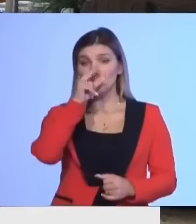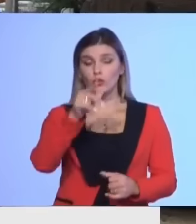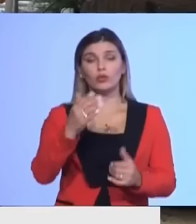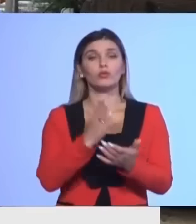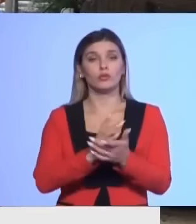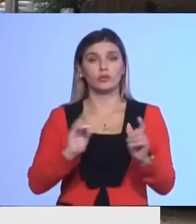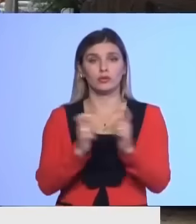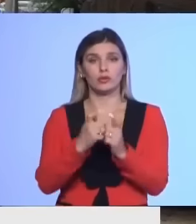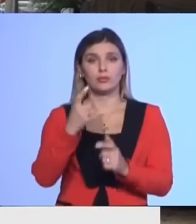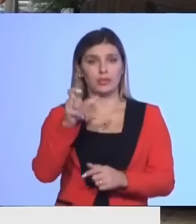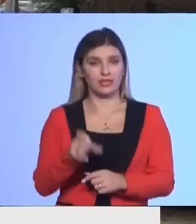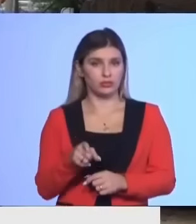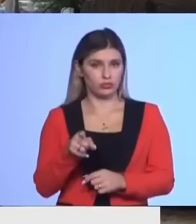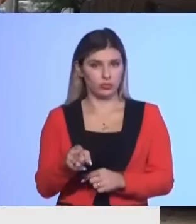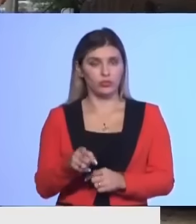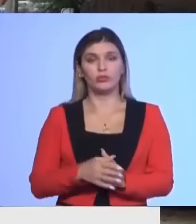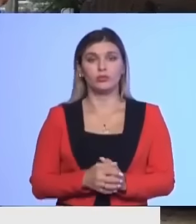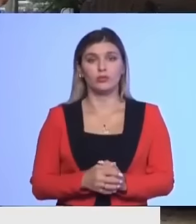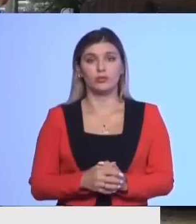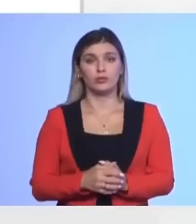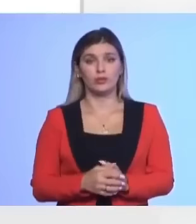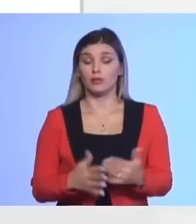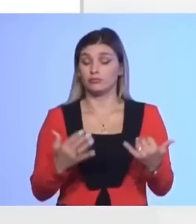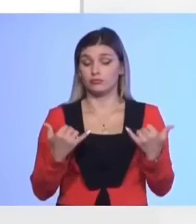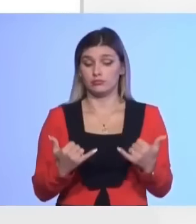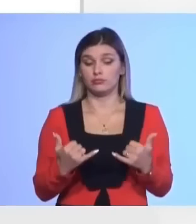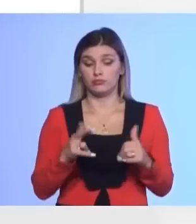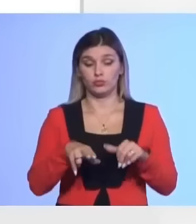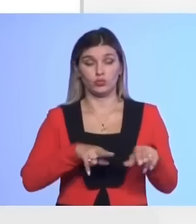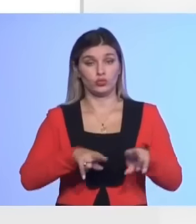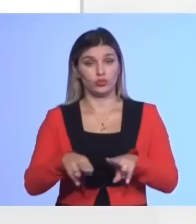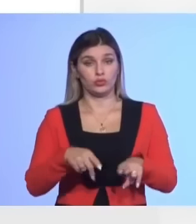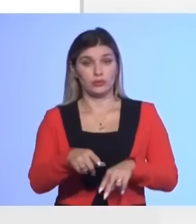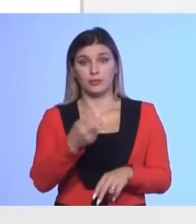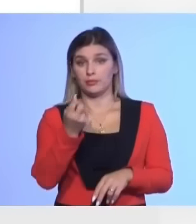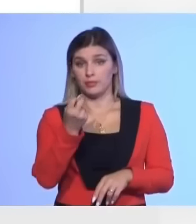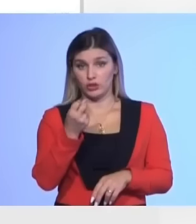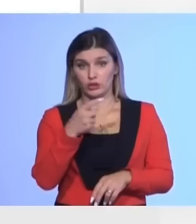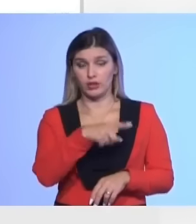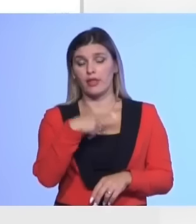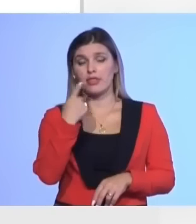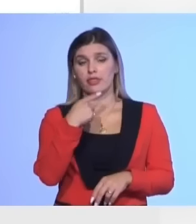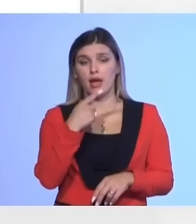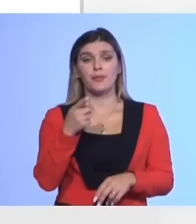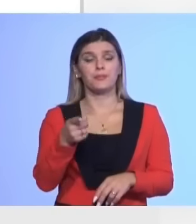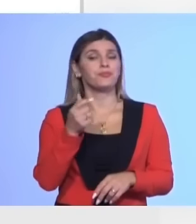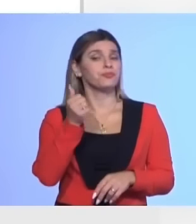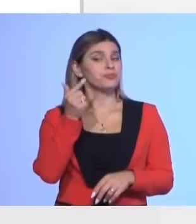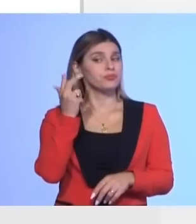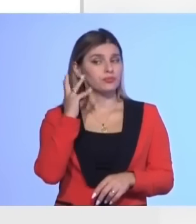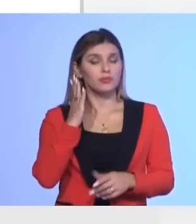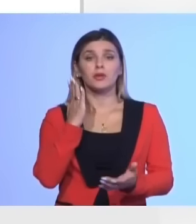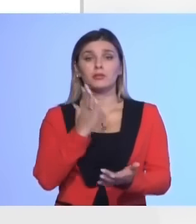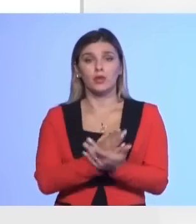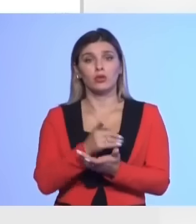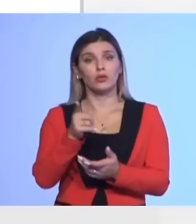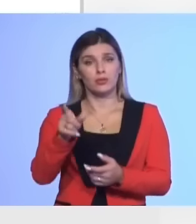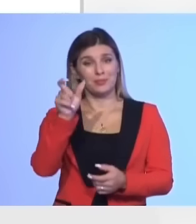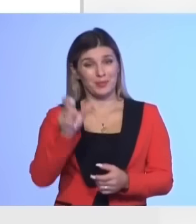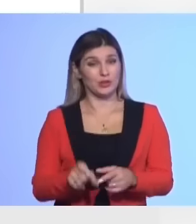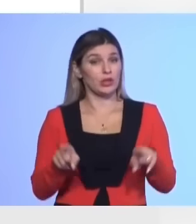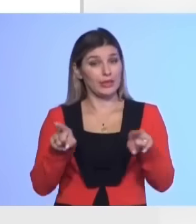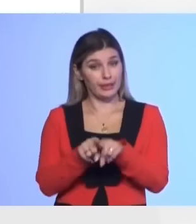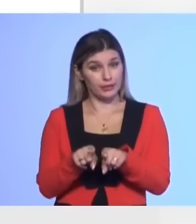arrestuar një person të dyshuar. Ndërkaq nga Prokuroria Themelore në Prishtinë kanë thënë se ditë më parë e kishin ndaluar